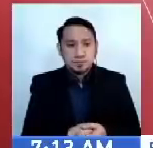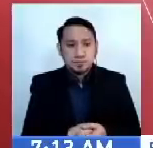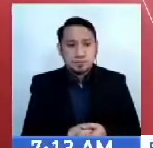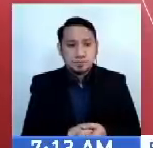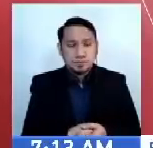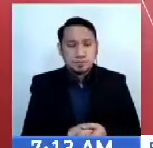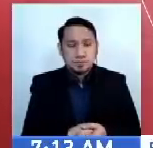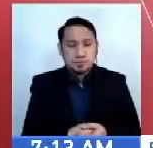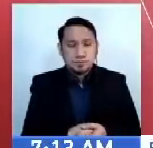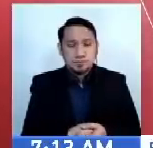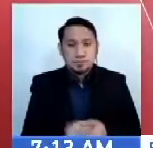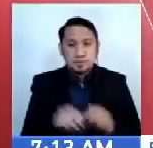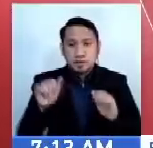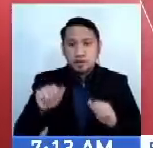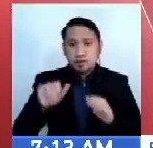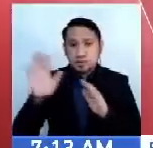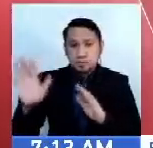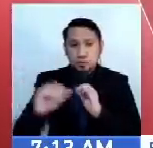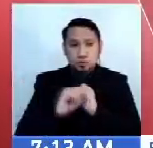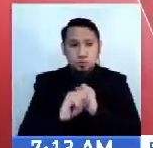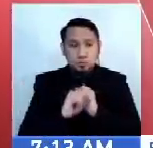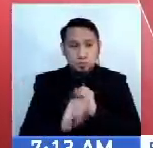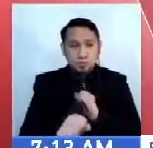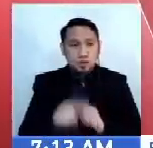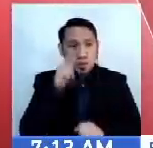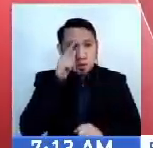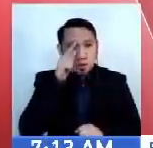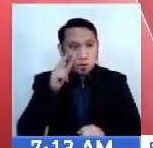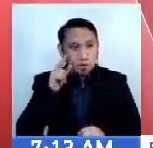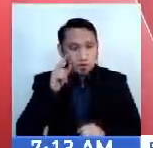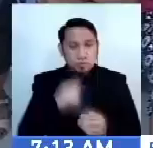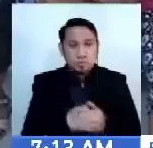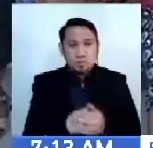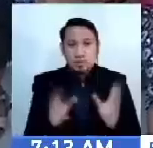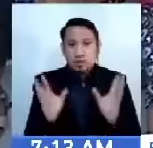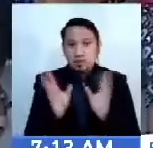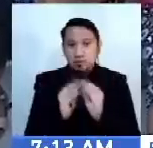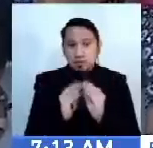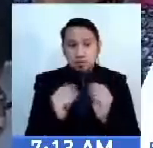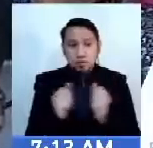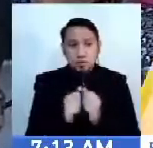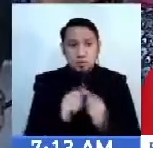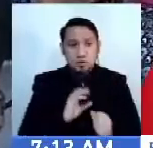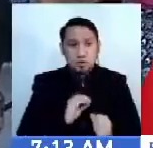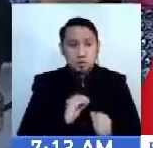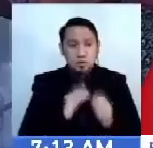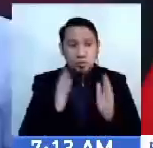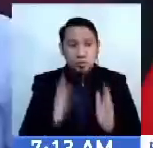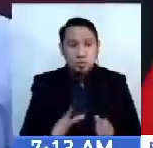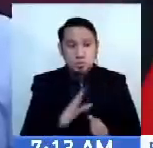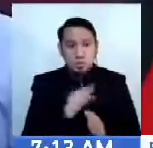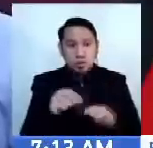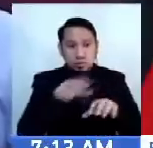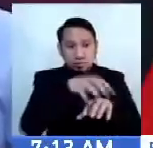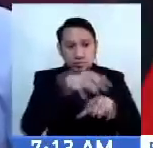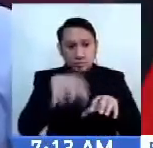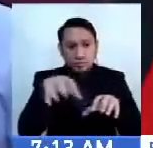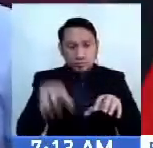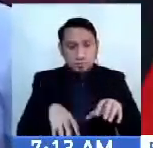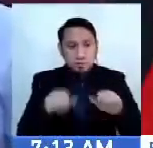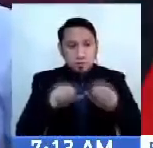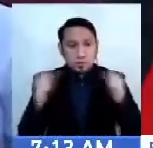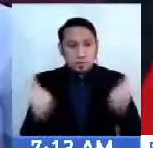Sa Antipolo naman ang kampanya si Leody de Guzman. Nakipagpulong din siya sa ilang homeowners at neighborhood associations. Sabi ni de